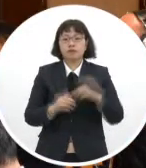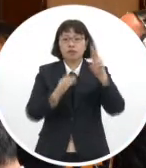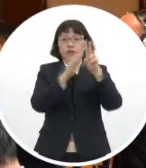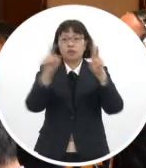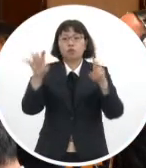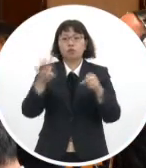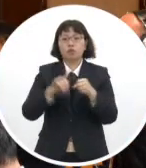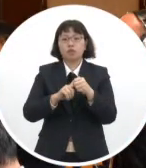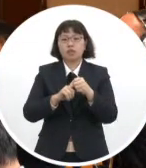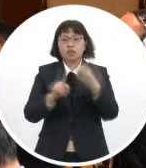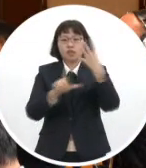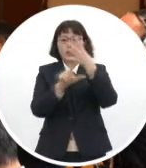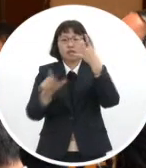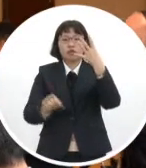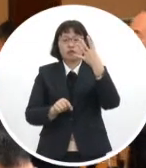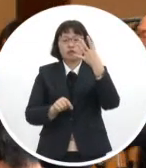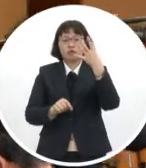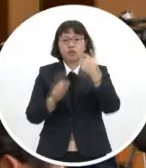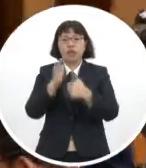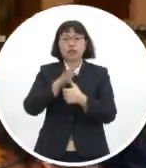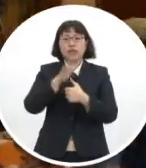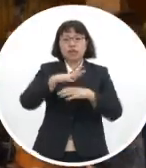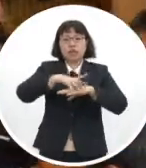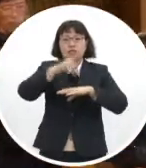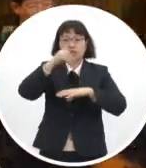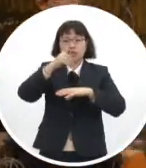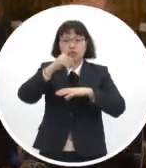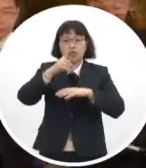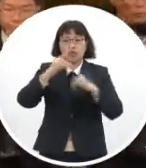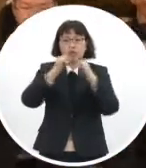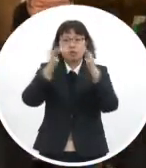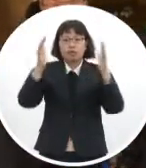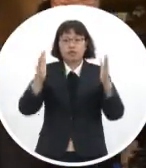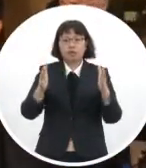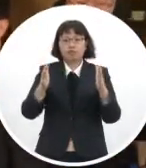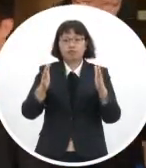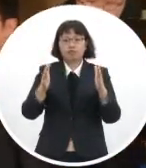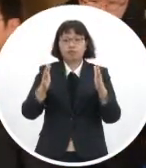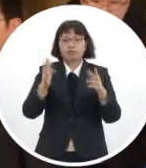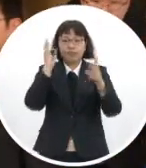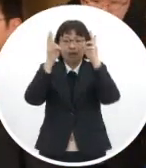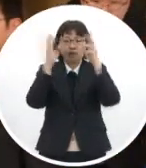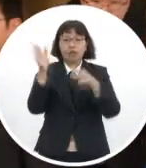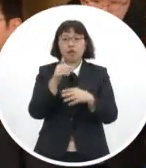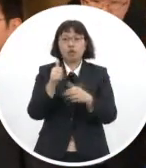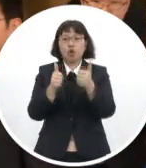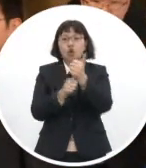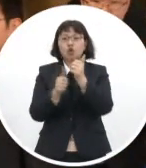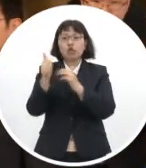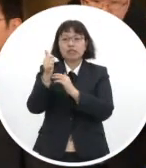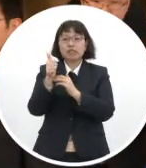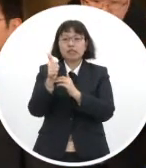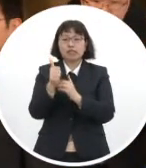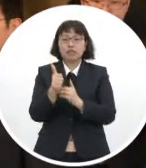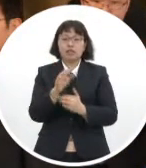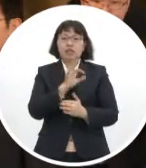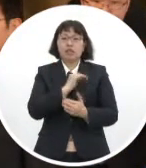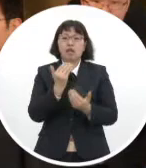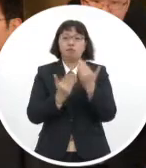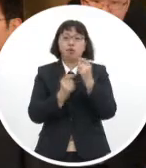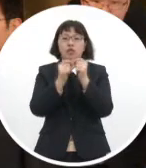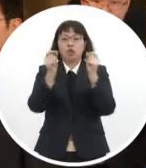2014年4月、愛知県で初めて民間企業からの副知事として森岡副知事が就任。